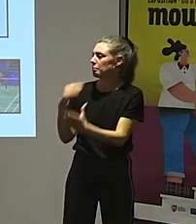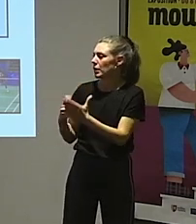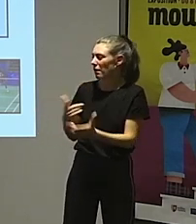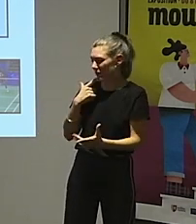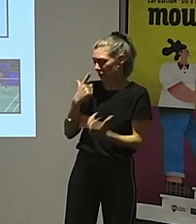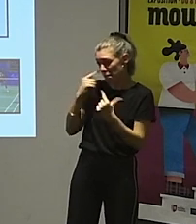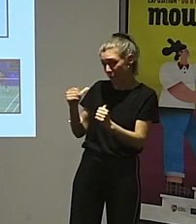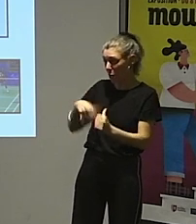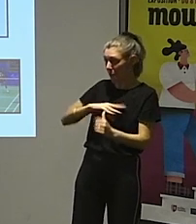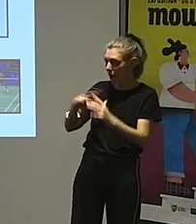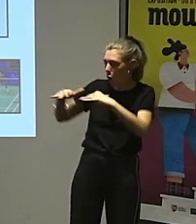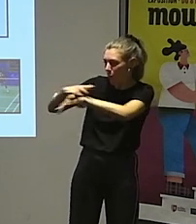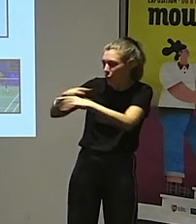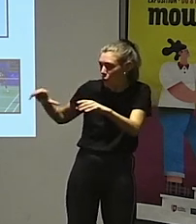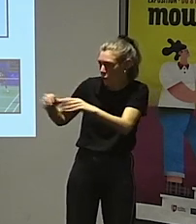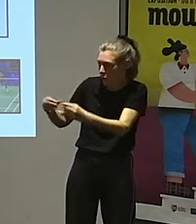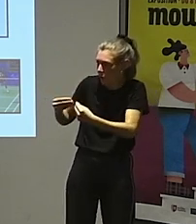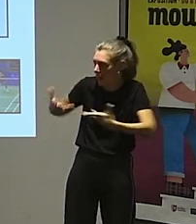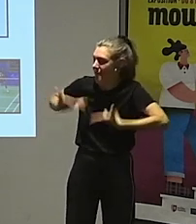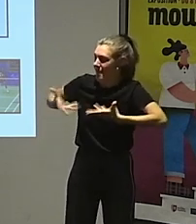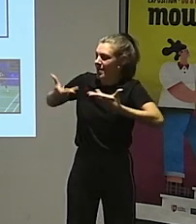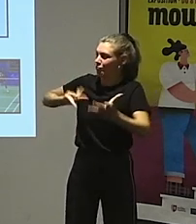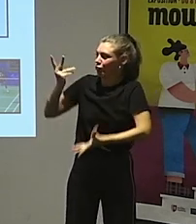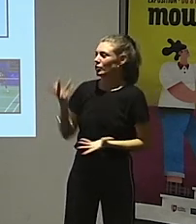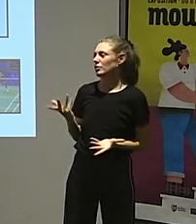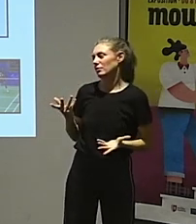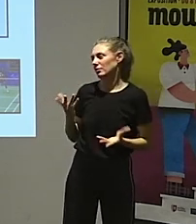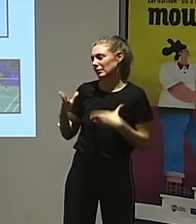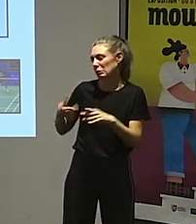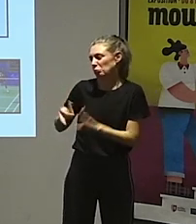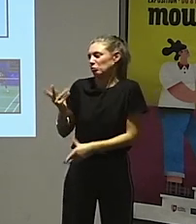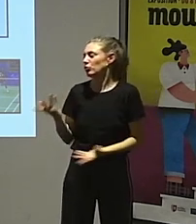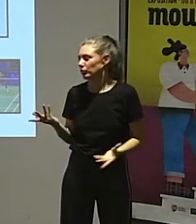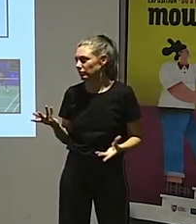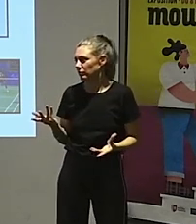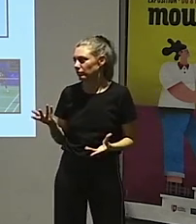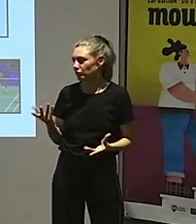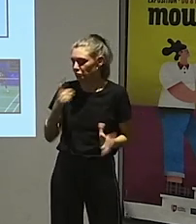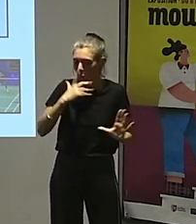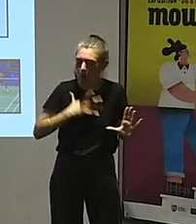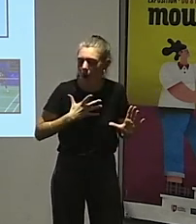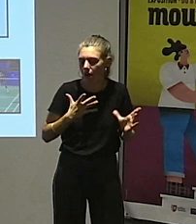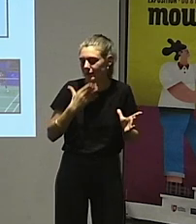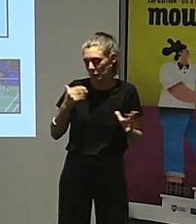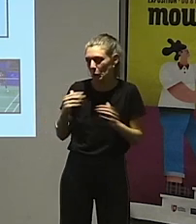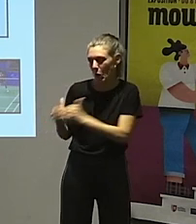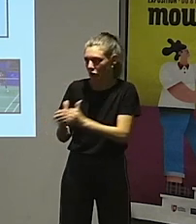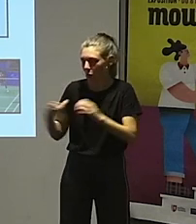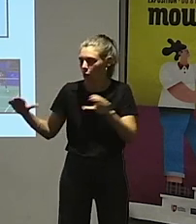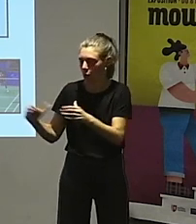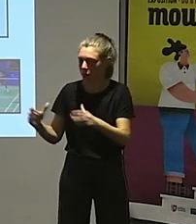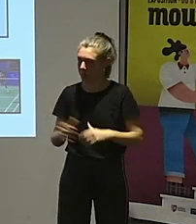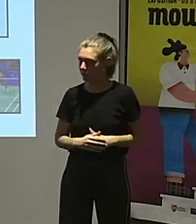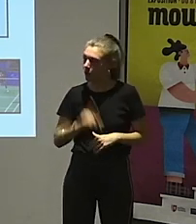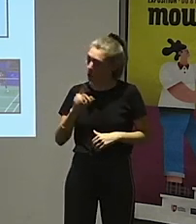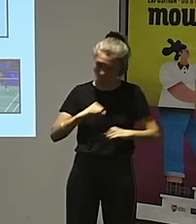à y gagner, en fait, à partager avec d'autres personnes. Et voilà, bouger, il y a le mouvement, on bouge dans